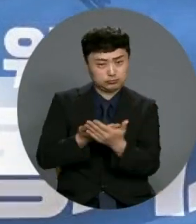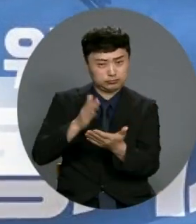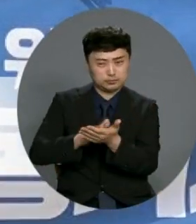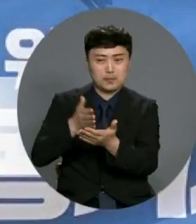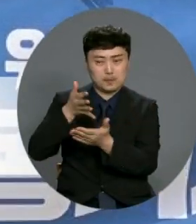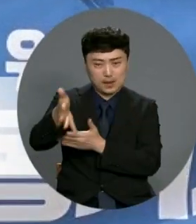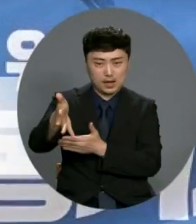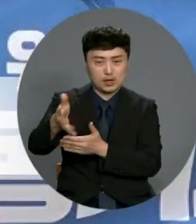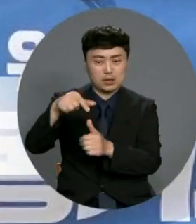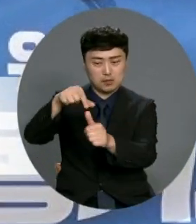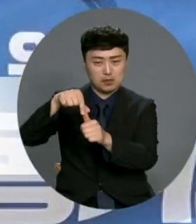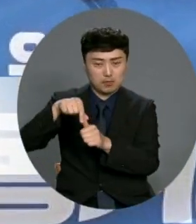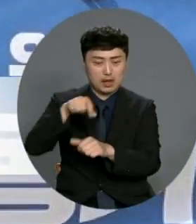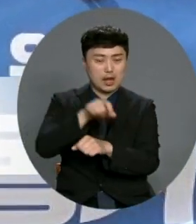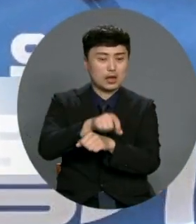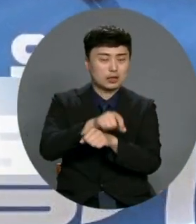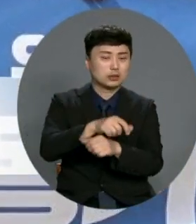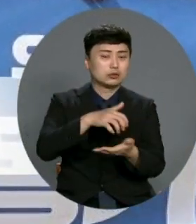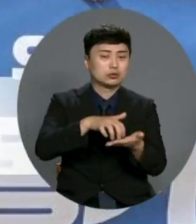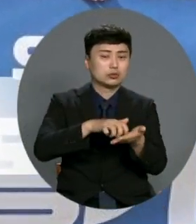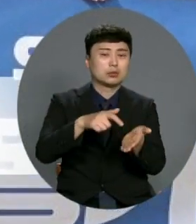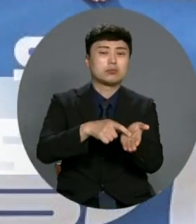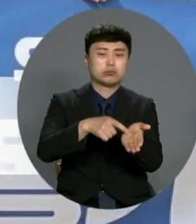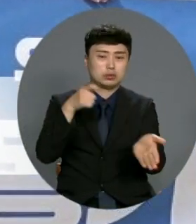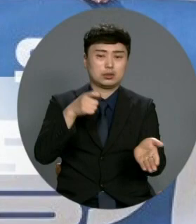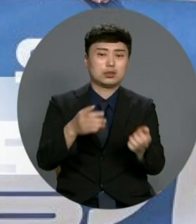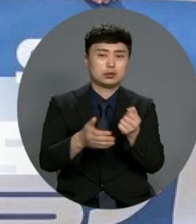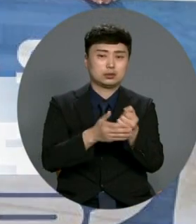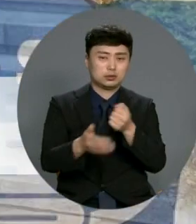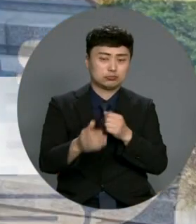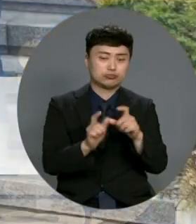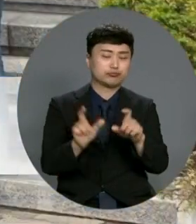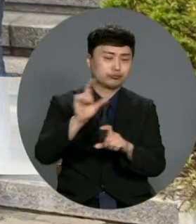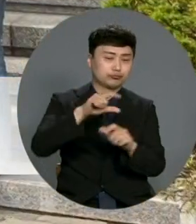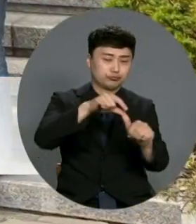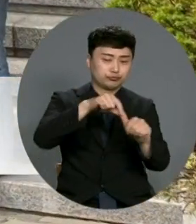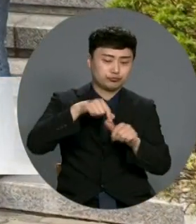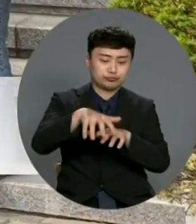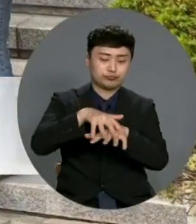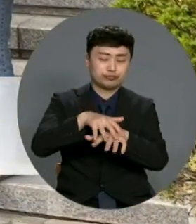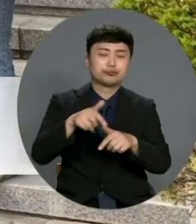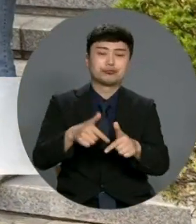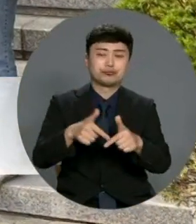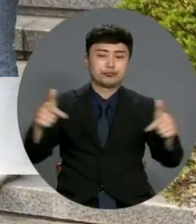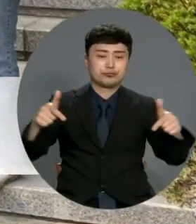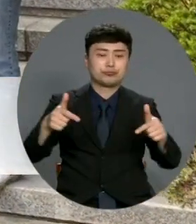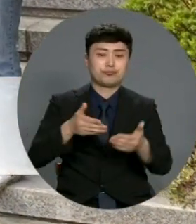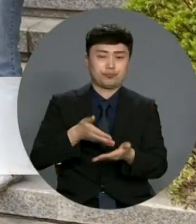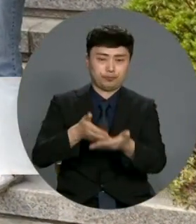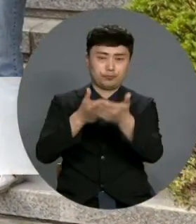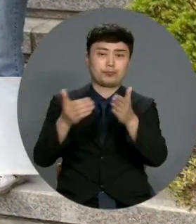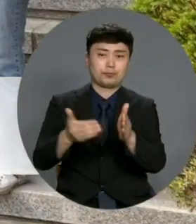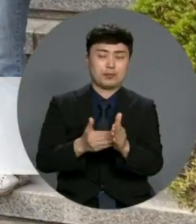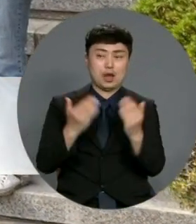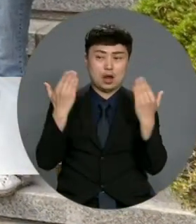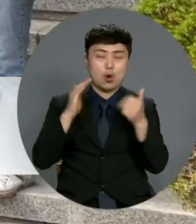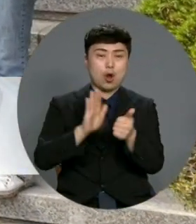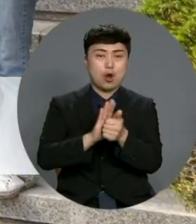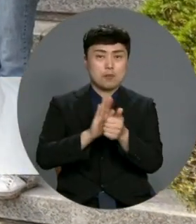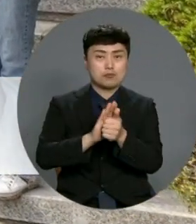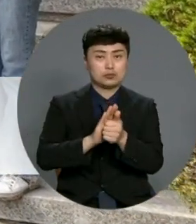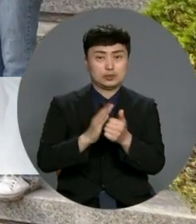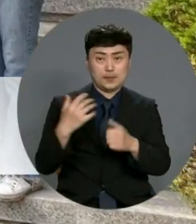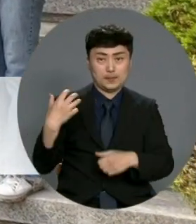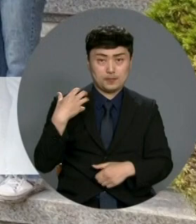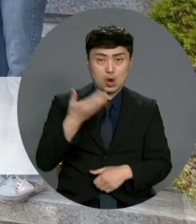담당으로 채우고 행정 지원 인력 충원은 부족하다며 인력을 확충하고 조직을 확대할 것을 요구했습니다. 학교 업무 지원 기능을